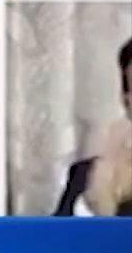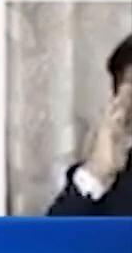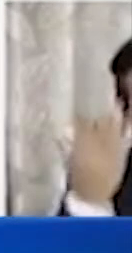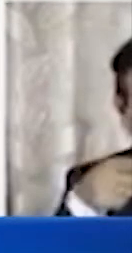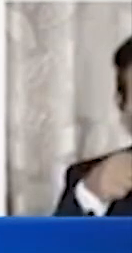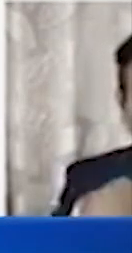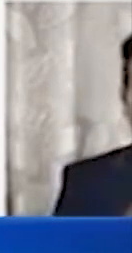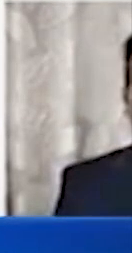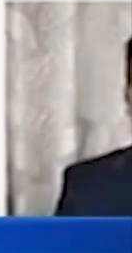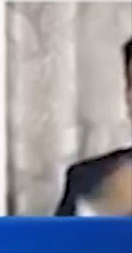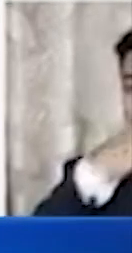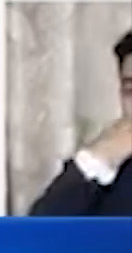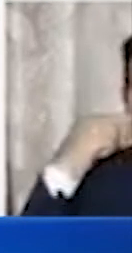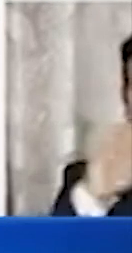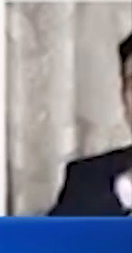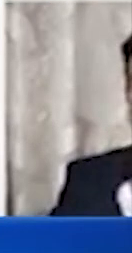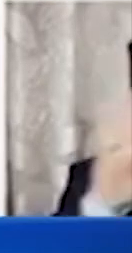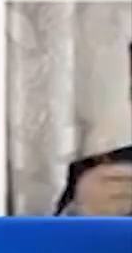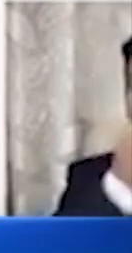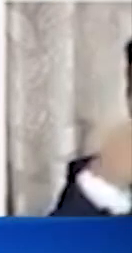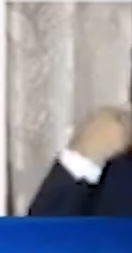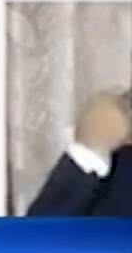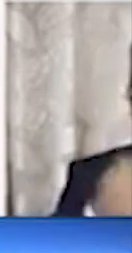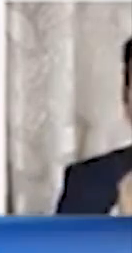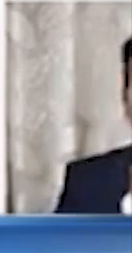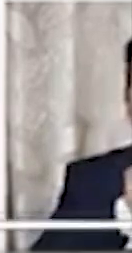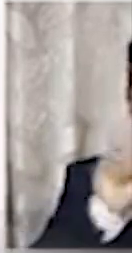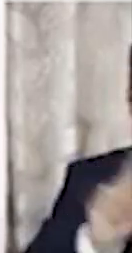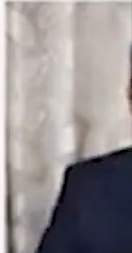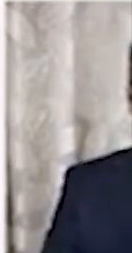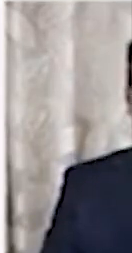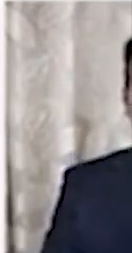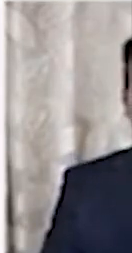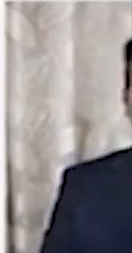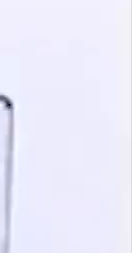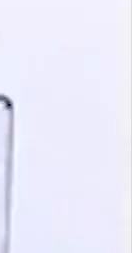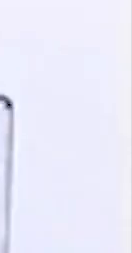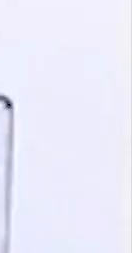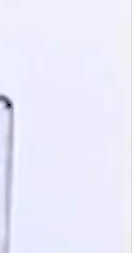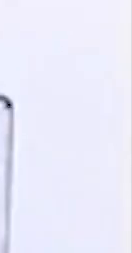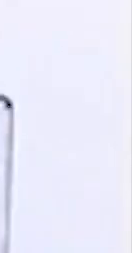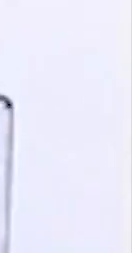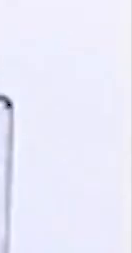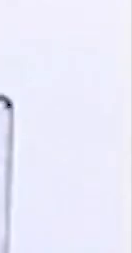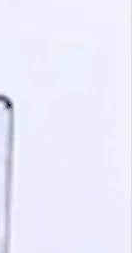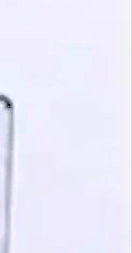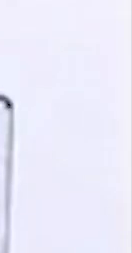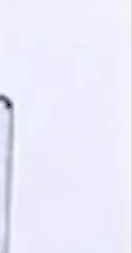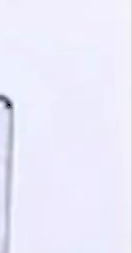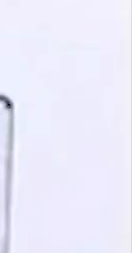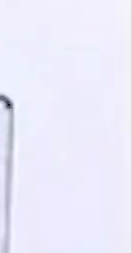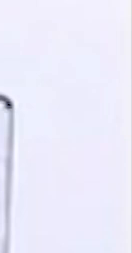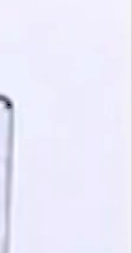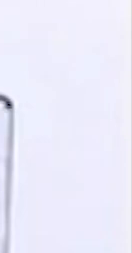1.27%। যারা মৃত্যুবরণ করেছেন 24 ঘন্টায় তাদের মধ্যে পুরুষ 33 জন, নারী 11 জন। 24 ঘন্টায় আইসোলেশনে যুক্ত